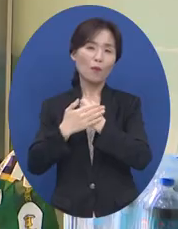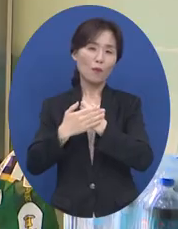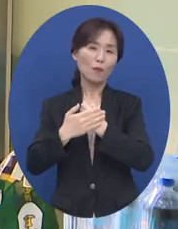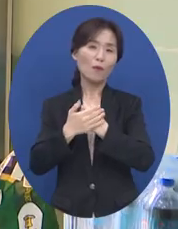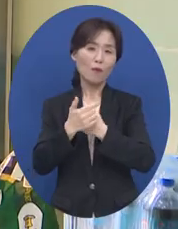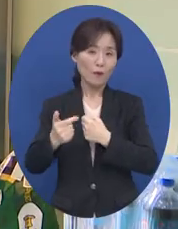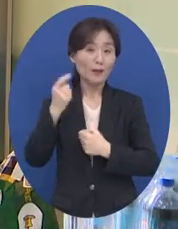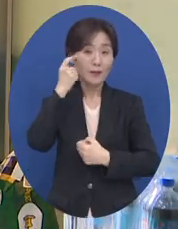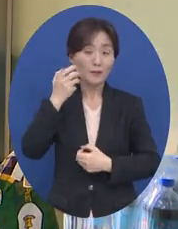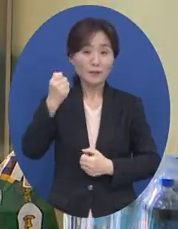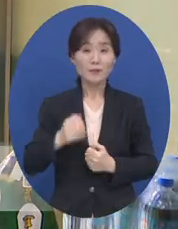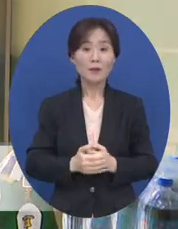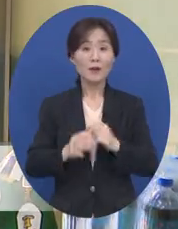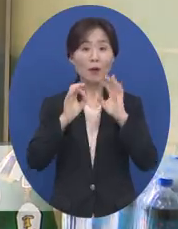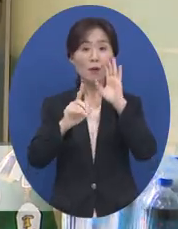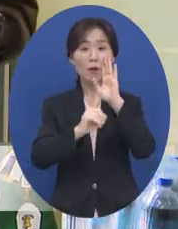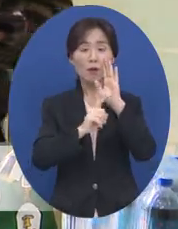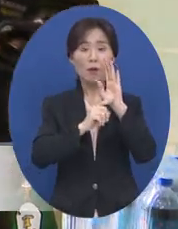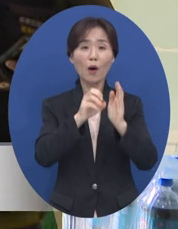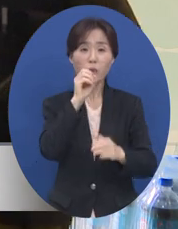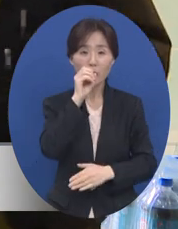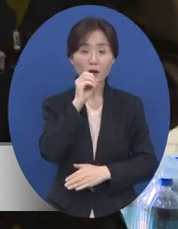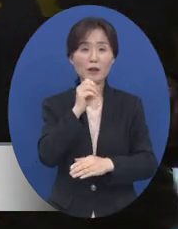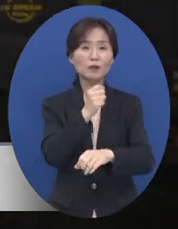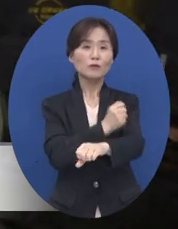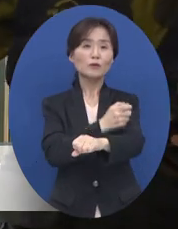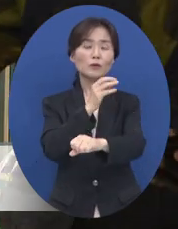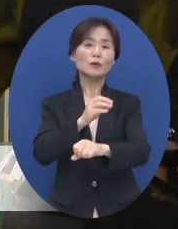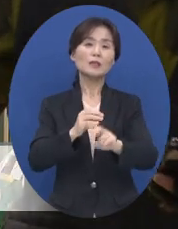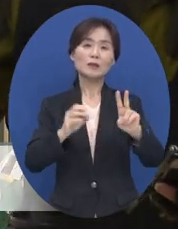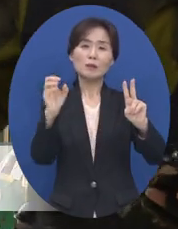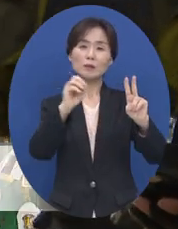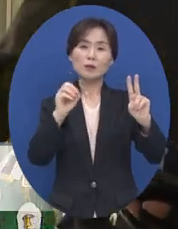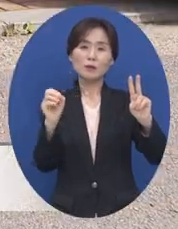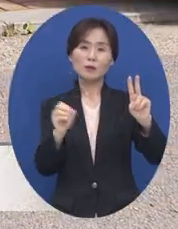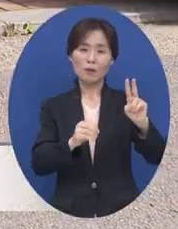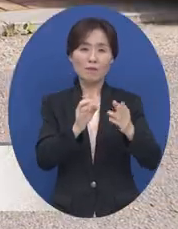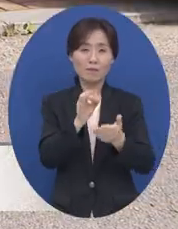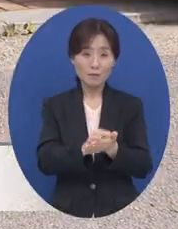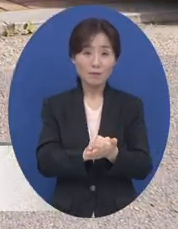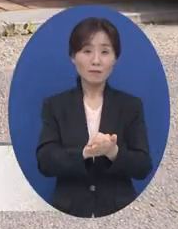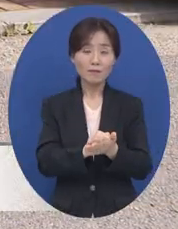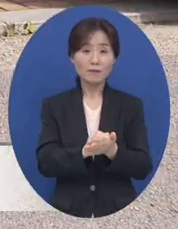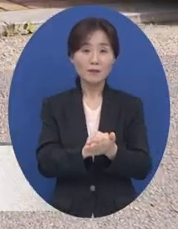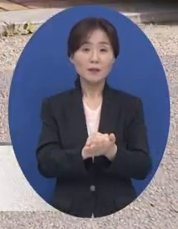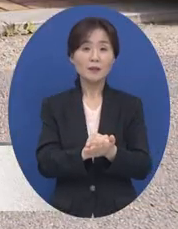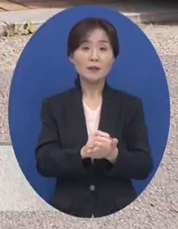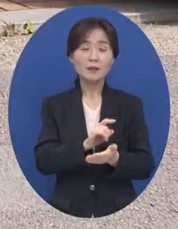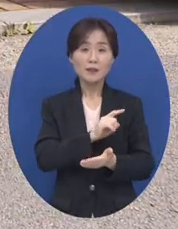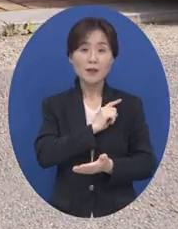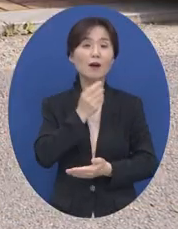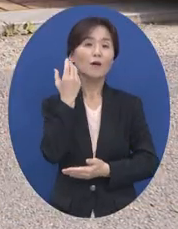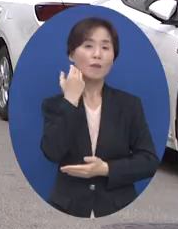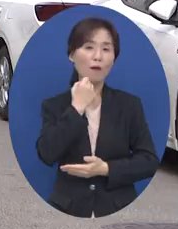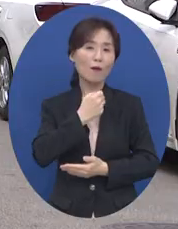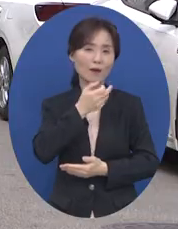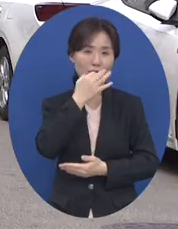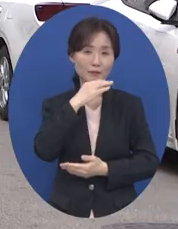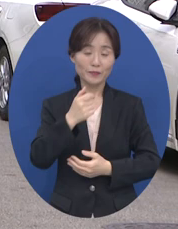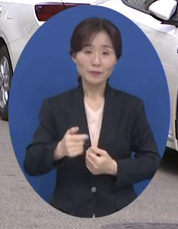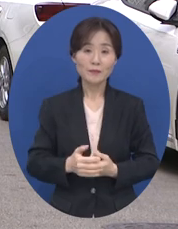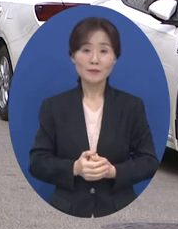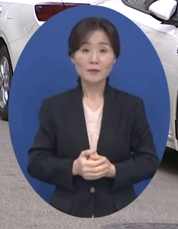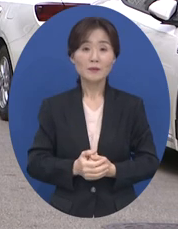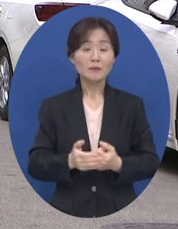있습니다. 광고료는 아예 없고 수수료는 2%로 확 낮춘 것이 가장 큰 매력.